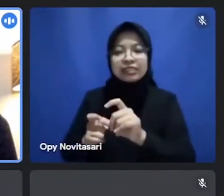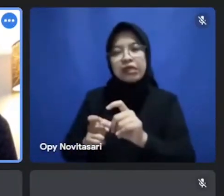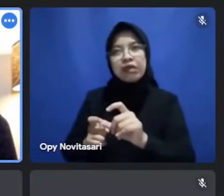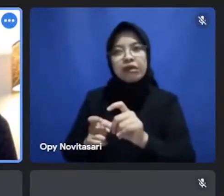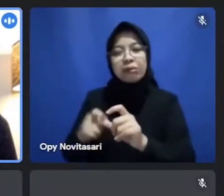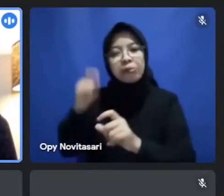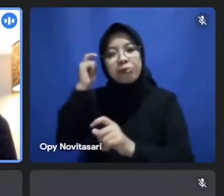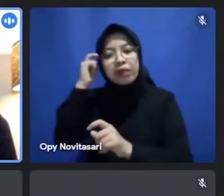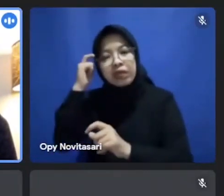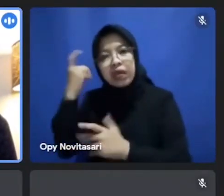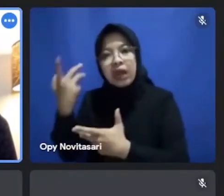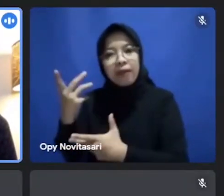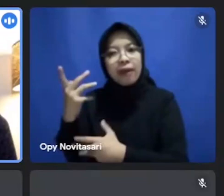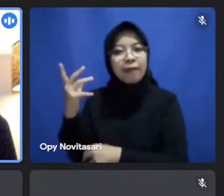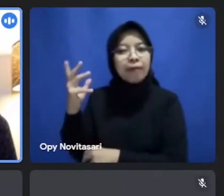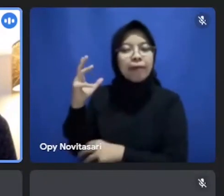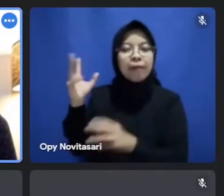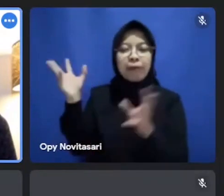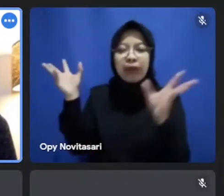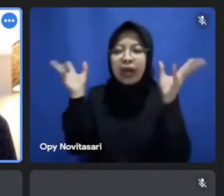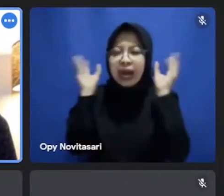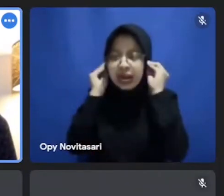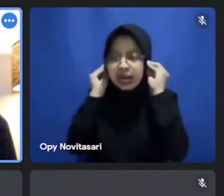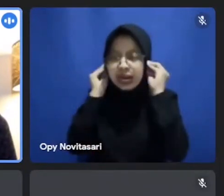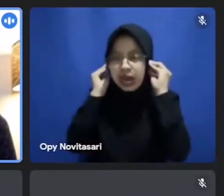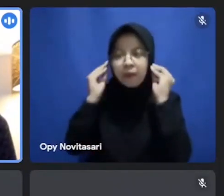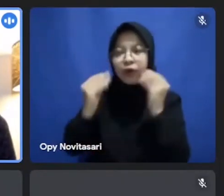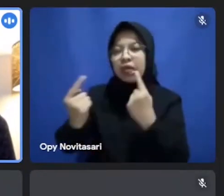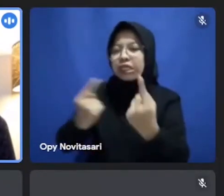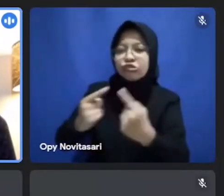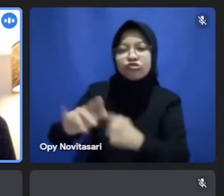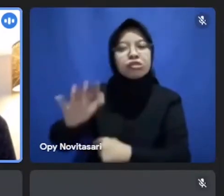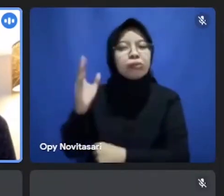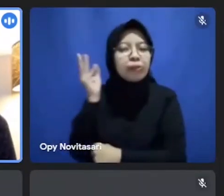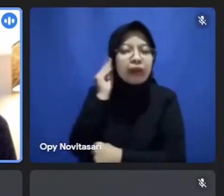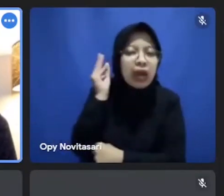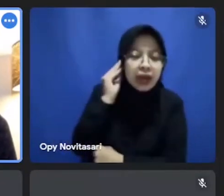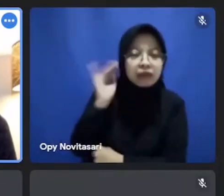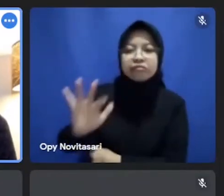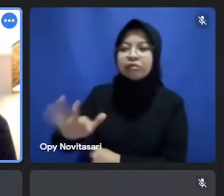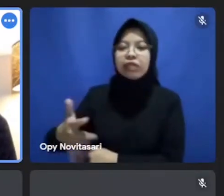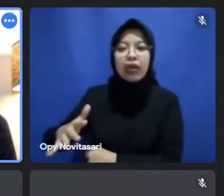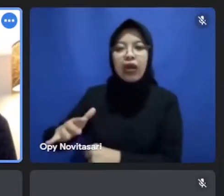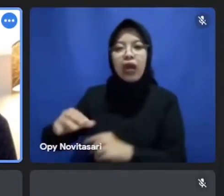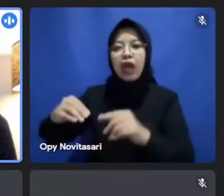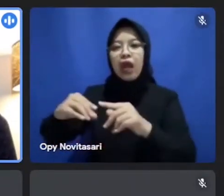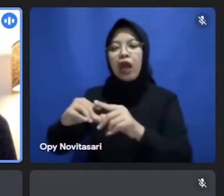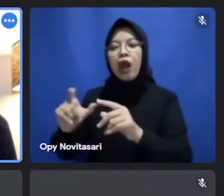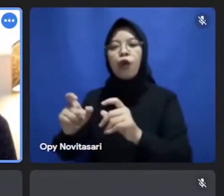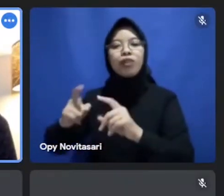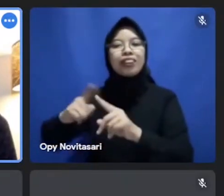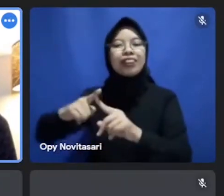satu pendengaran yang juga jarang dibahas saya pun sampai sekarang masih belajar